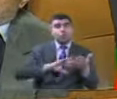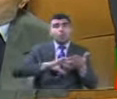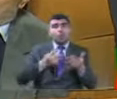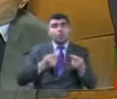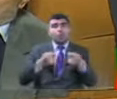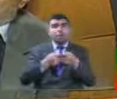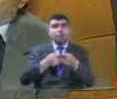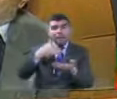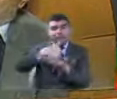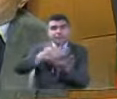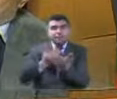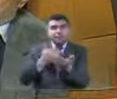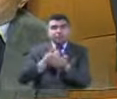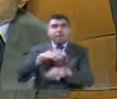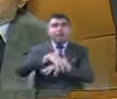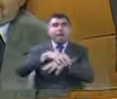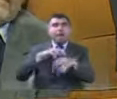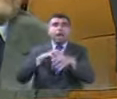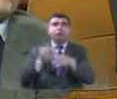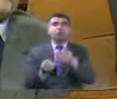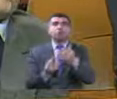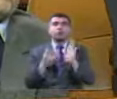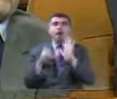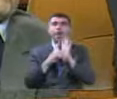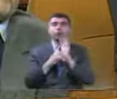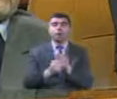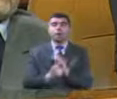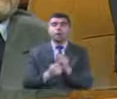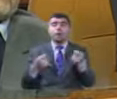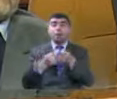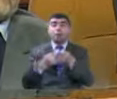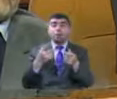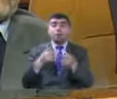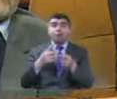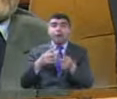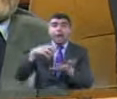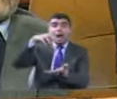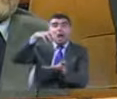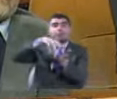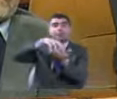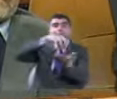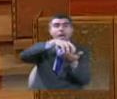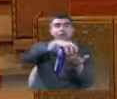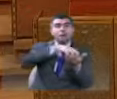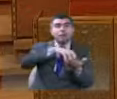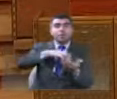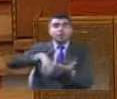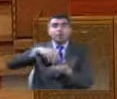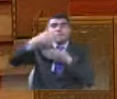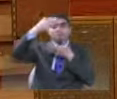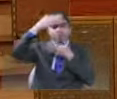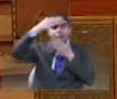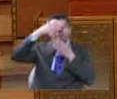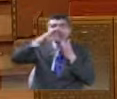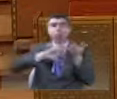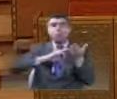التقطيع الجهوي الجديد. ألا تفكرون يعني ربط عواصم الجهات بطرق السيارة؟ حاليا